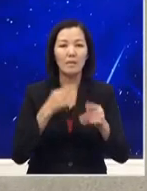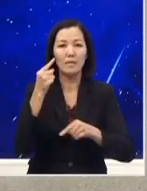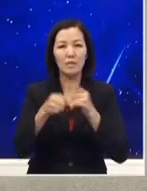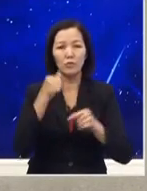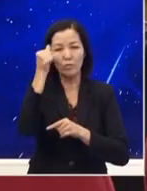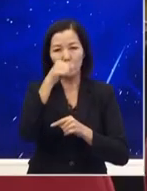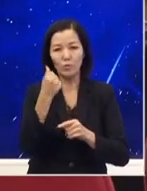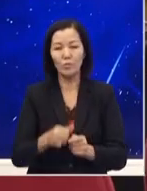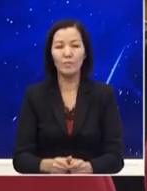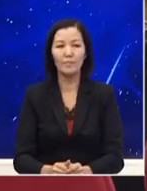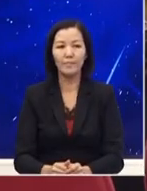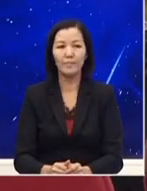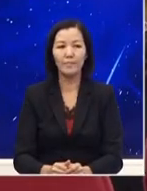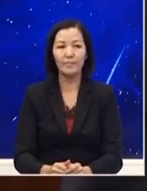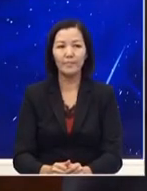году.